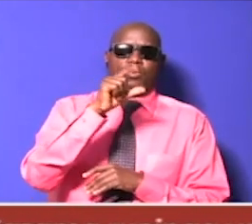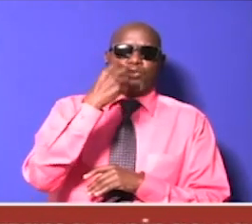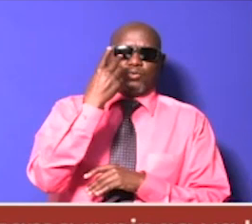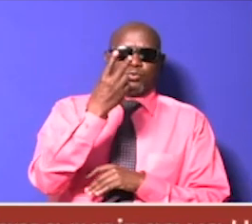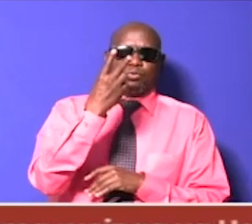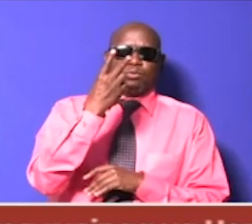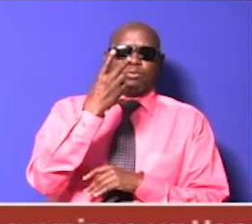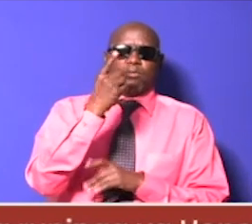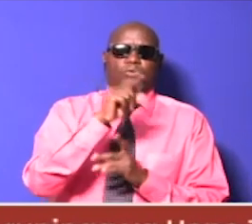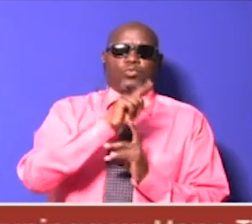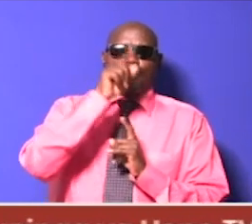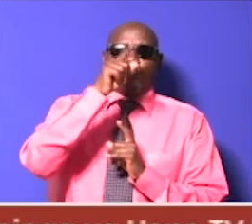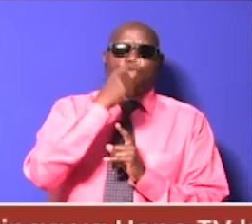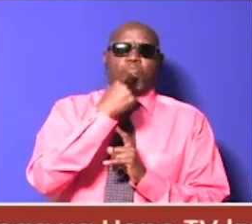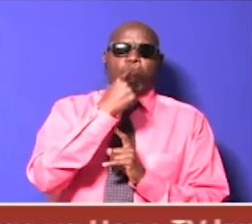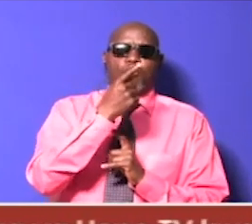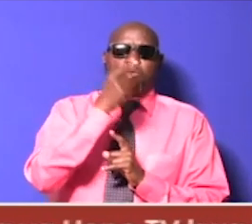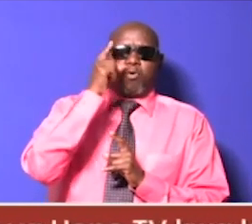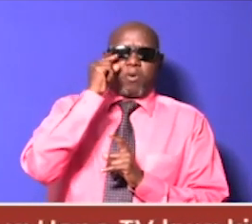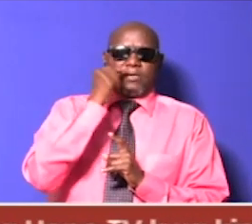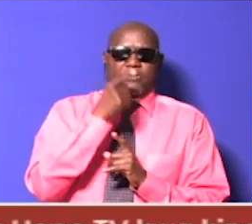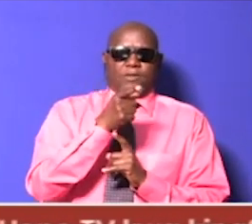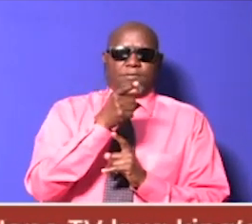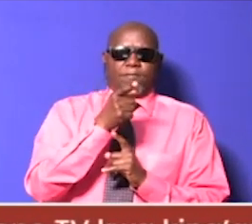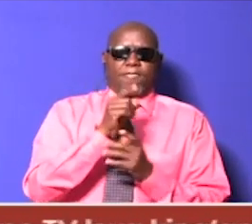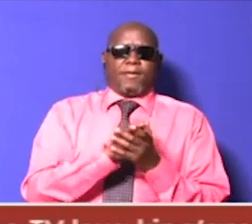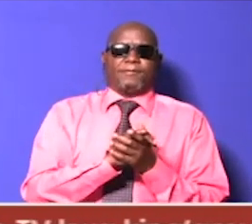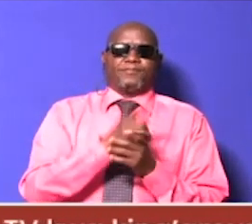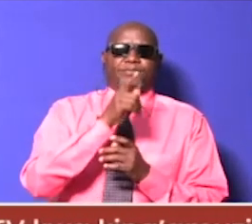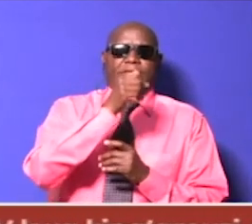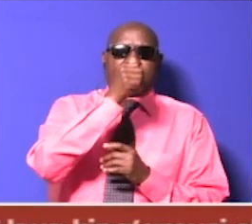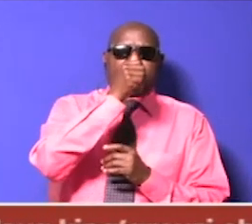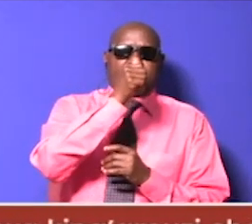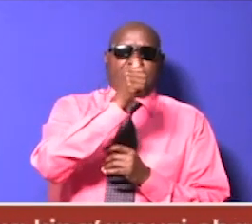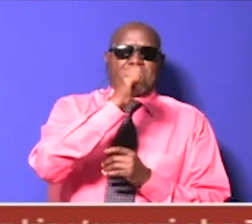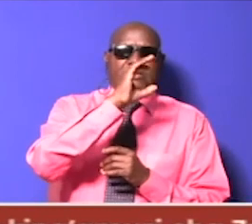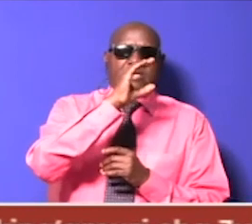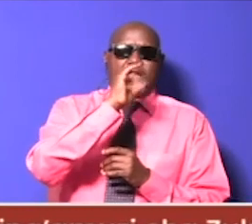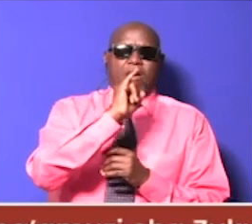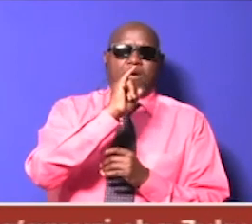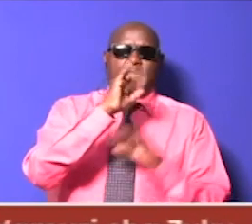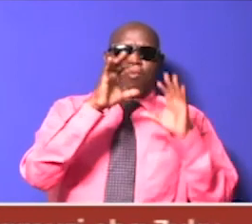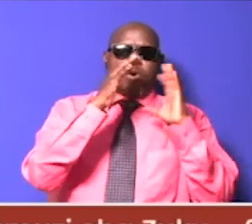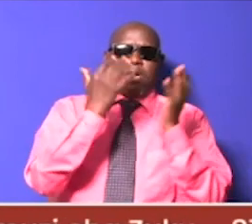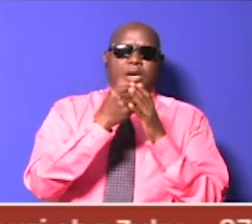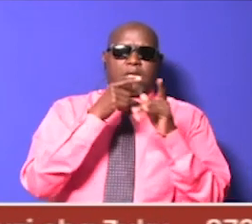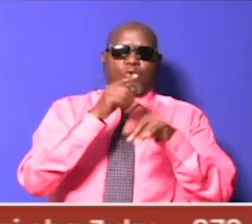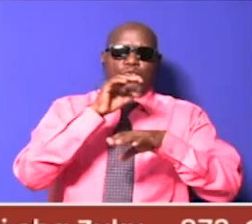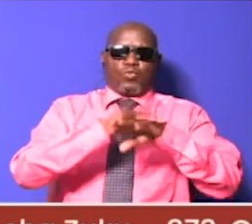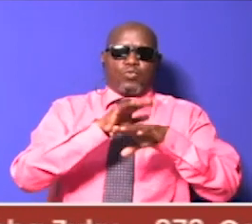wa kimataifa wa Moi Mombasa, ambao hivi majuzi ulitambuliwa na ACI World kama uwanja bora wa ndege